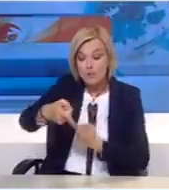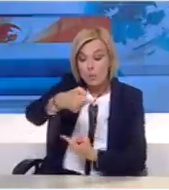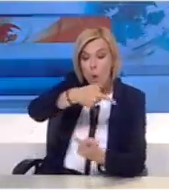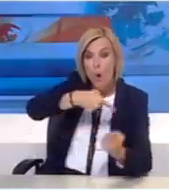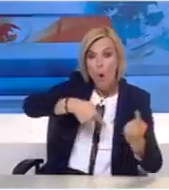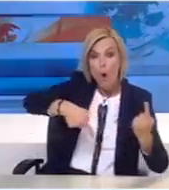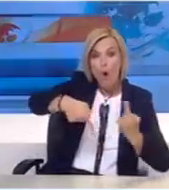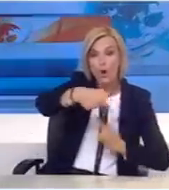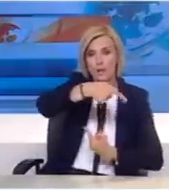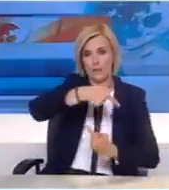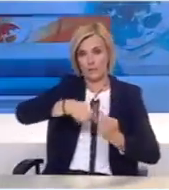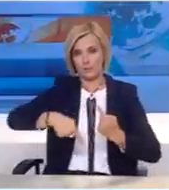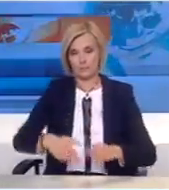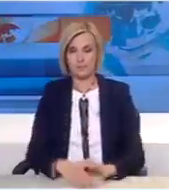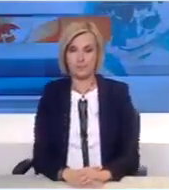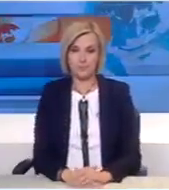αυτό.